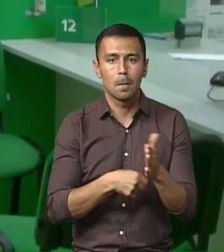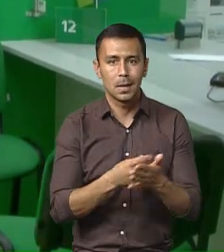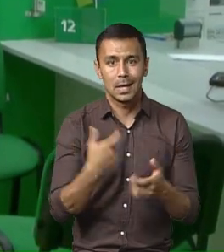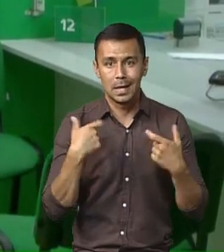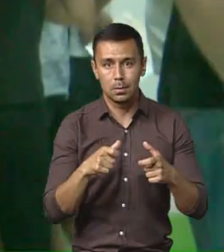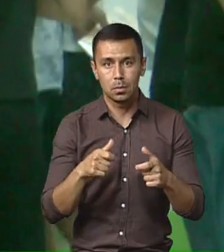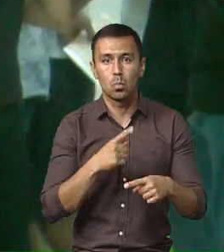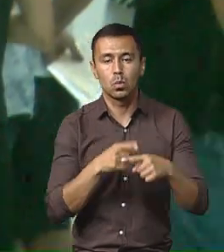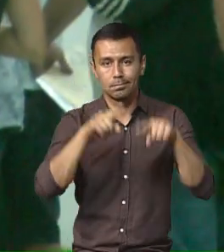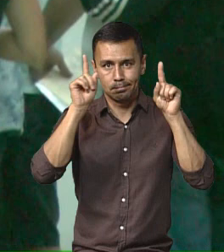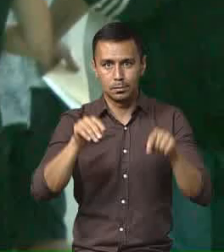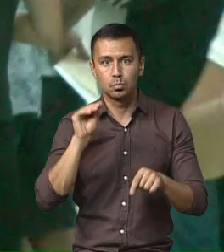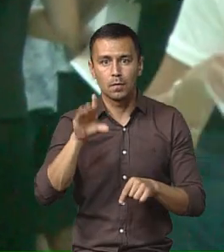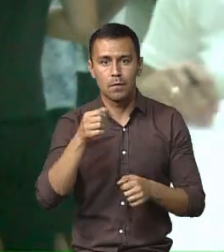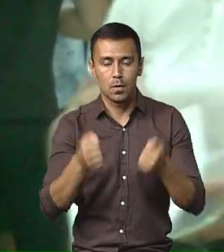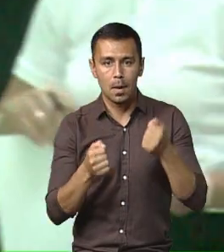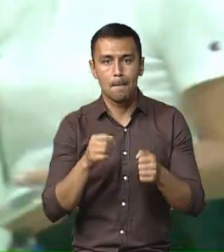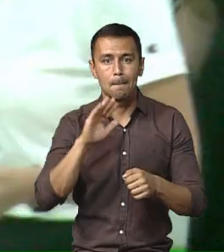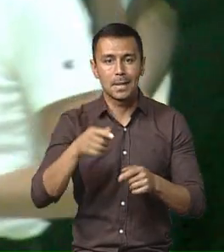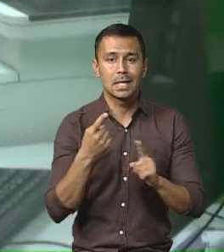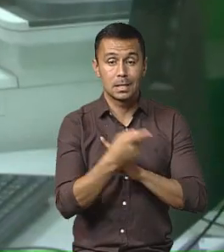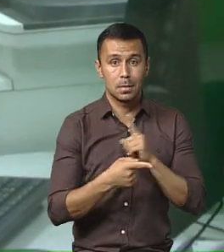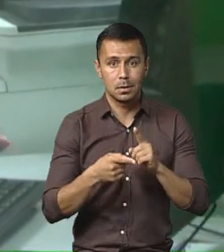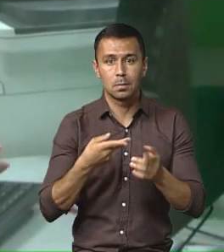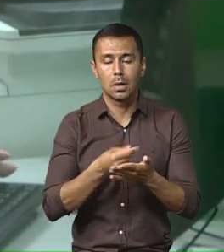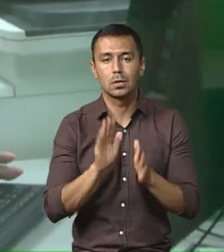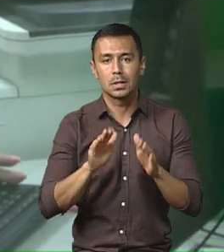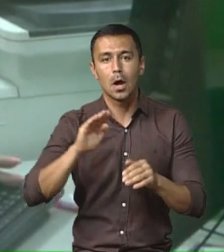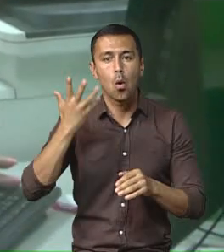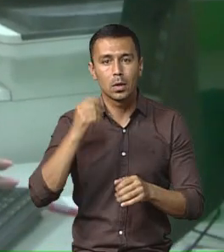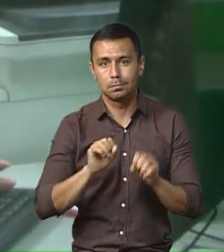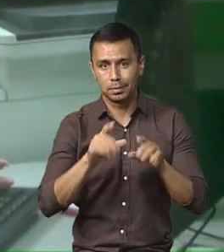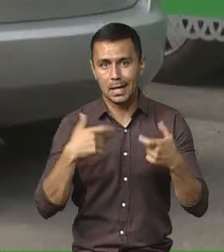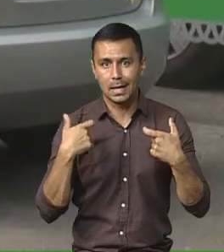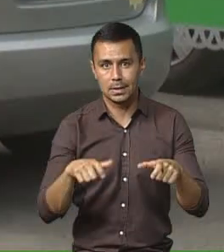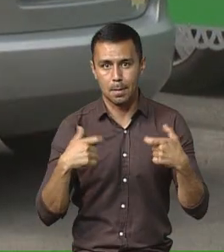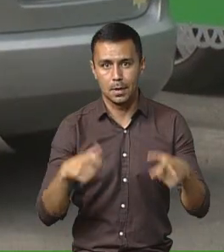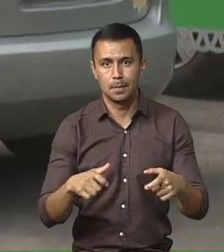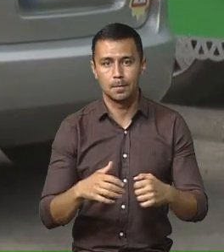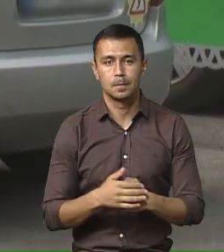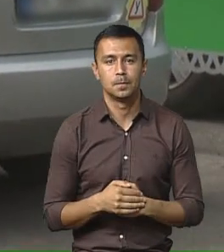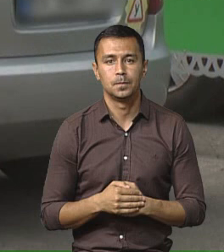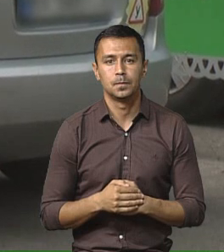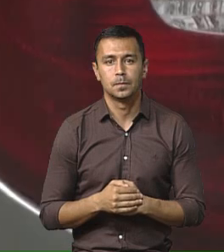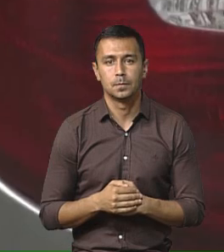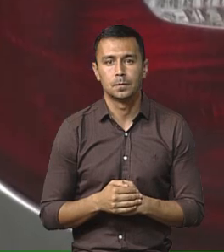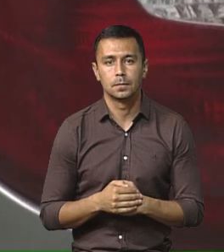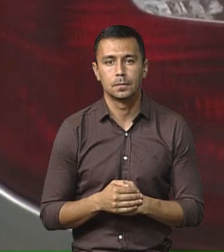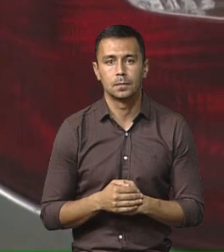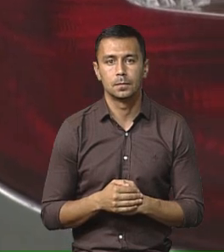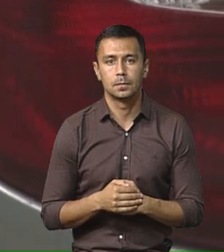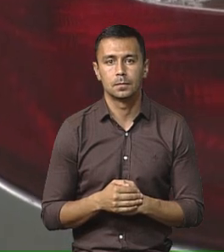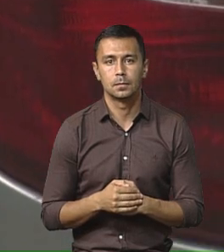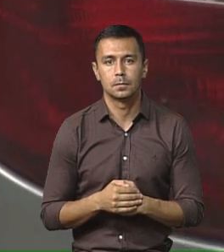і бланк посвідчення водія. Після змін за бланк посвідчення водія сплачують лише після здачі іспитів. Михайло Жила, Віктор Кривий, новини на Суспільному,